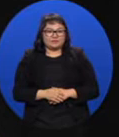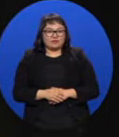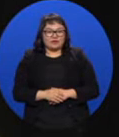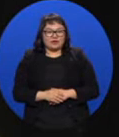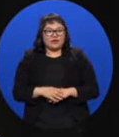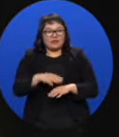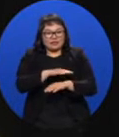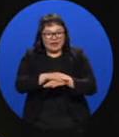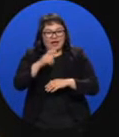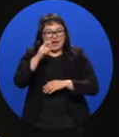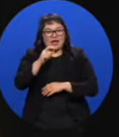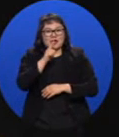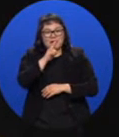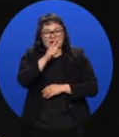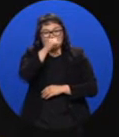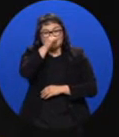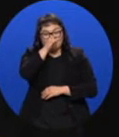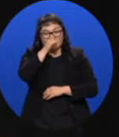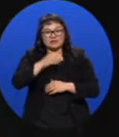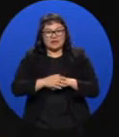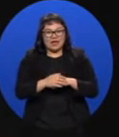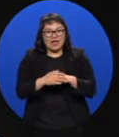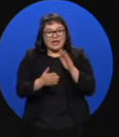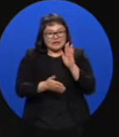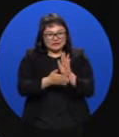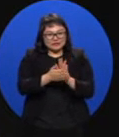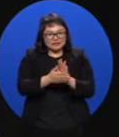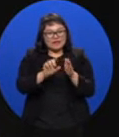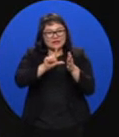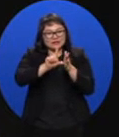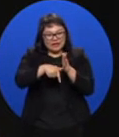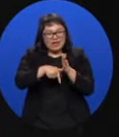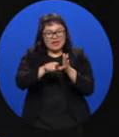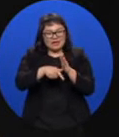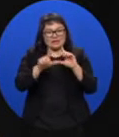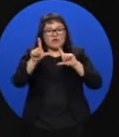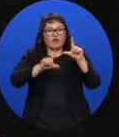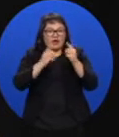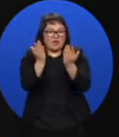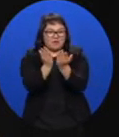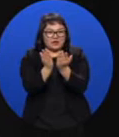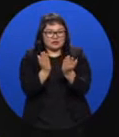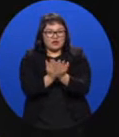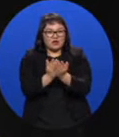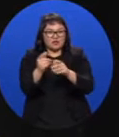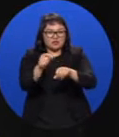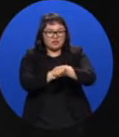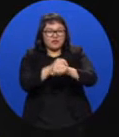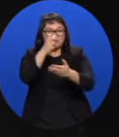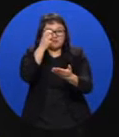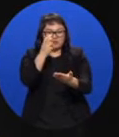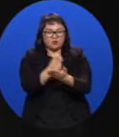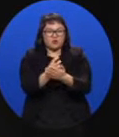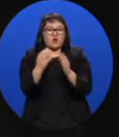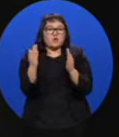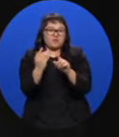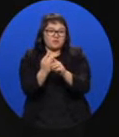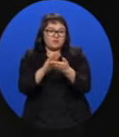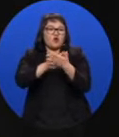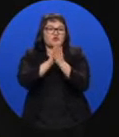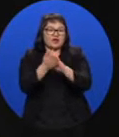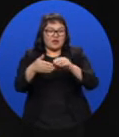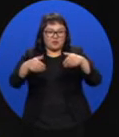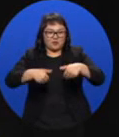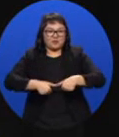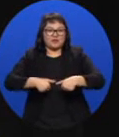제가 강조해 오고 있습니다만은 시대 상황에 따라서 좀 특별자치도법도 좀 변화를 가져와야 될 것이 아니냐